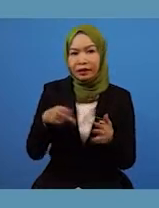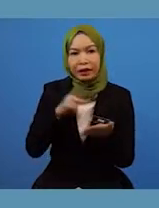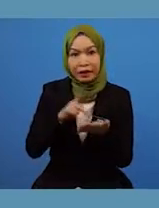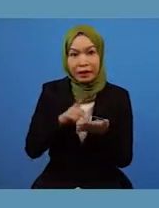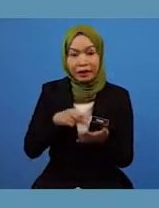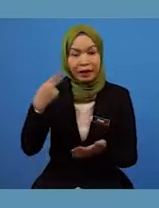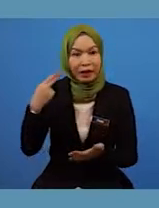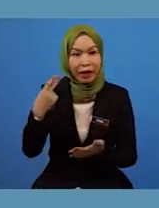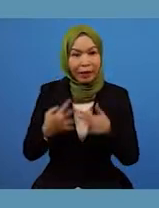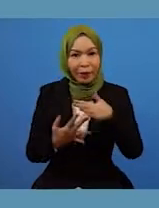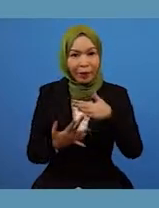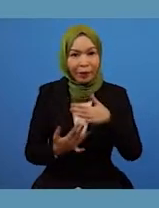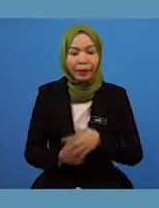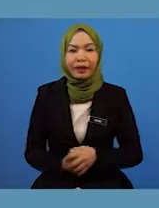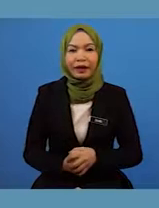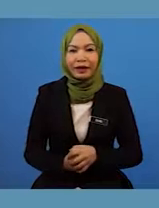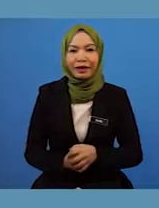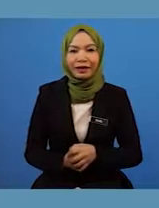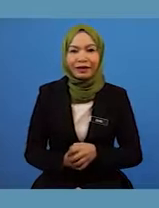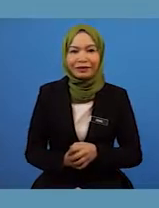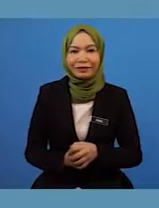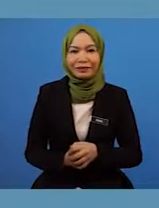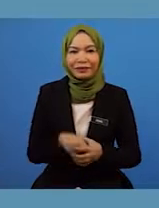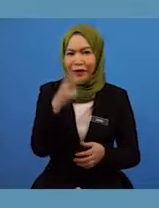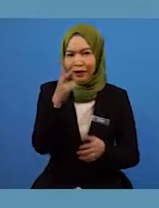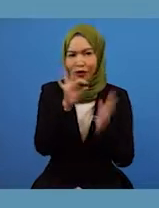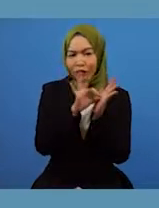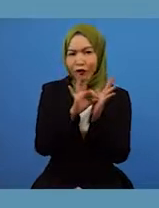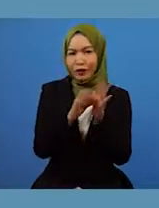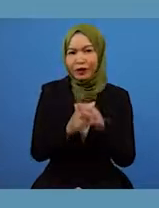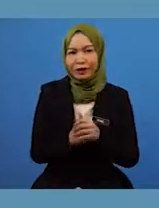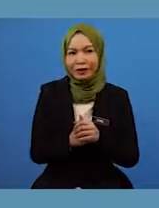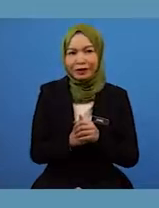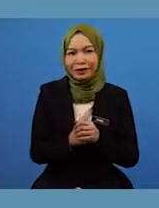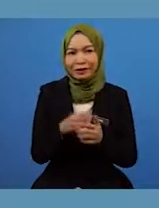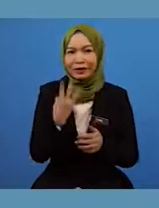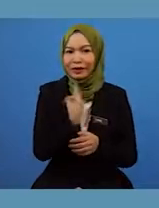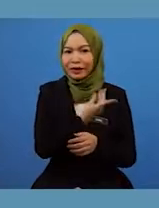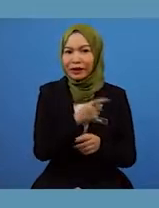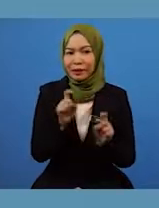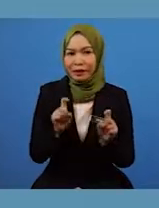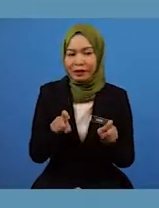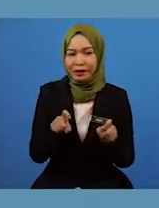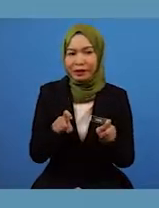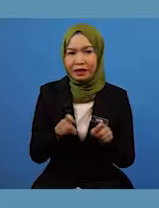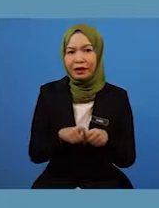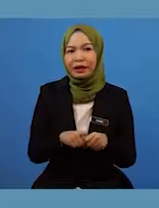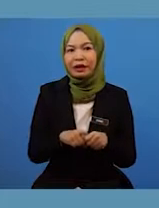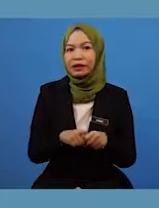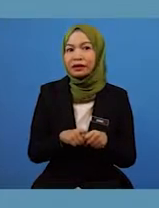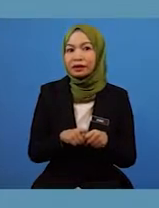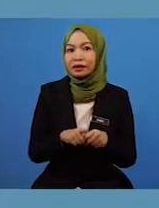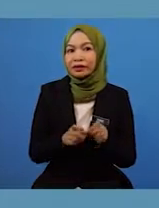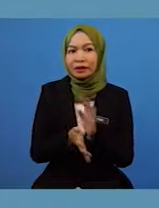diberi simbol delta H. Untuk ini, kita perlu kaitkan secara perkadaran.